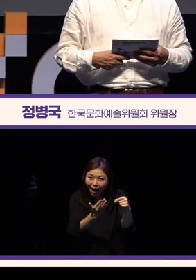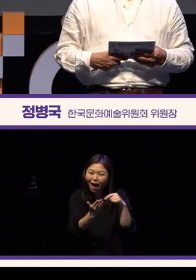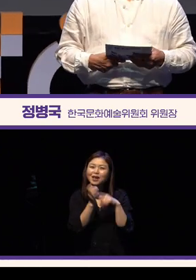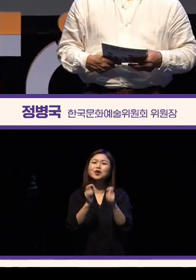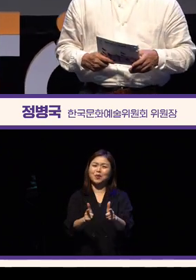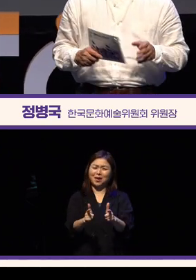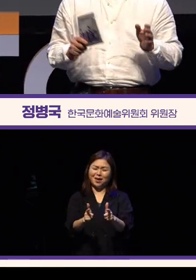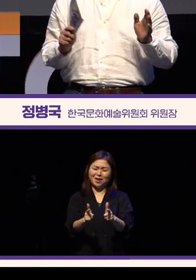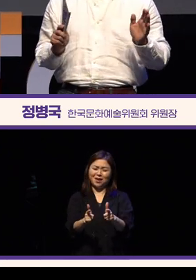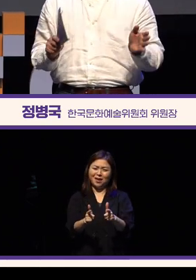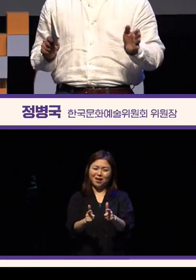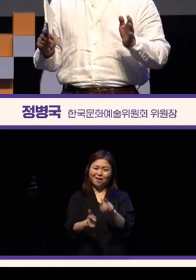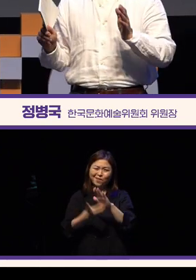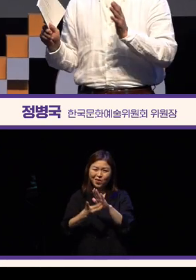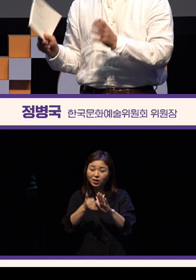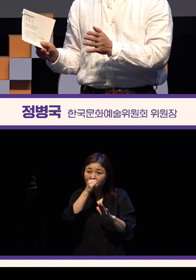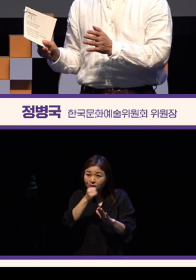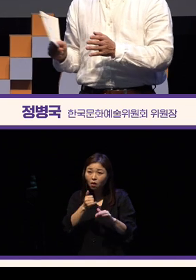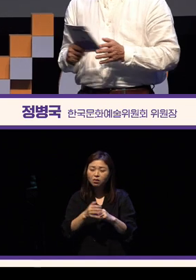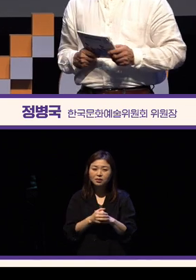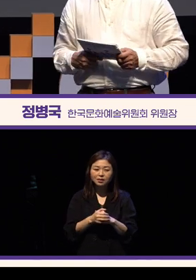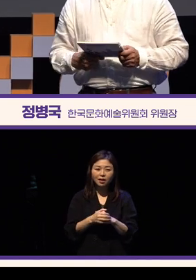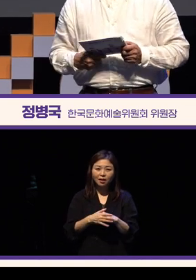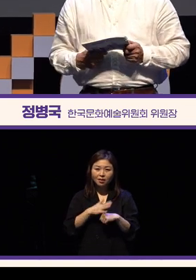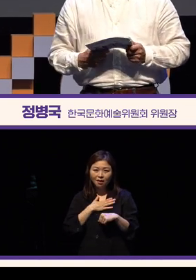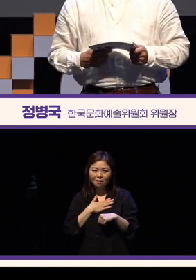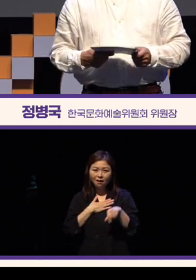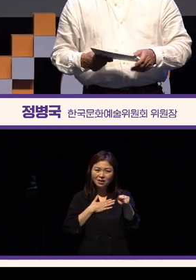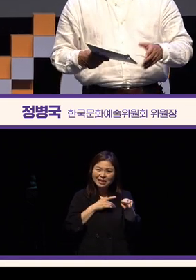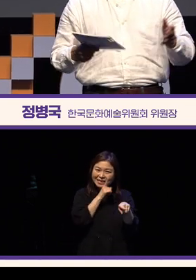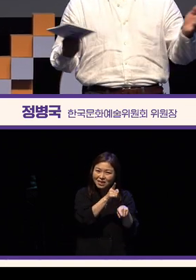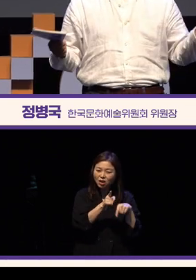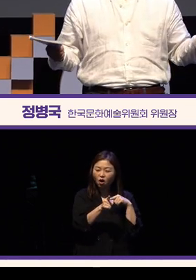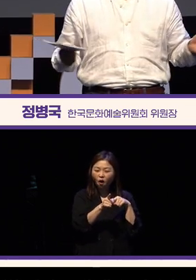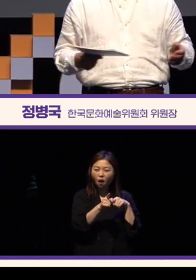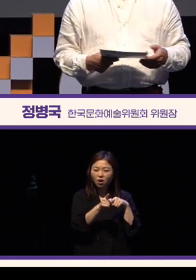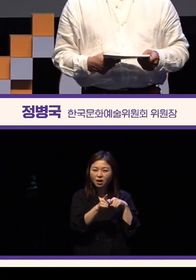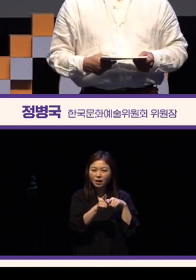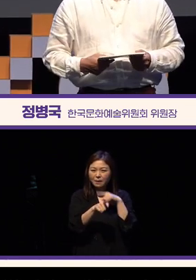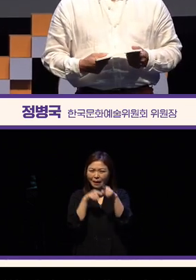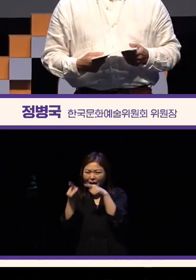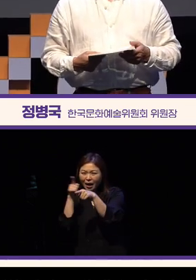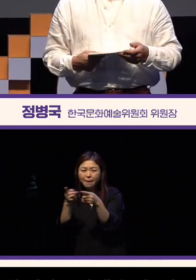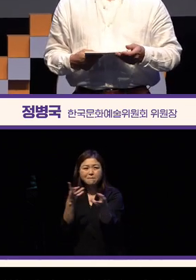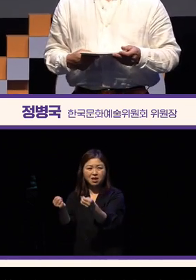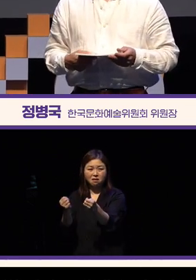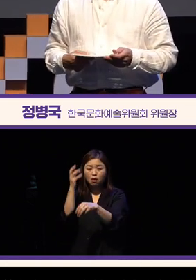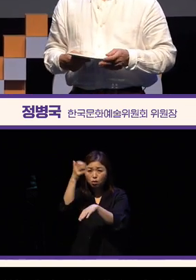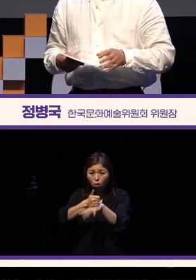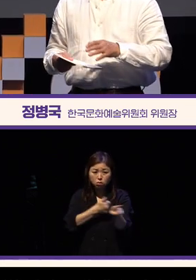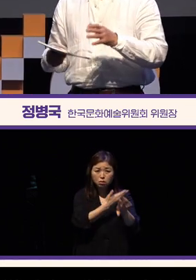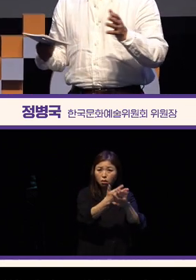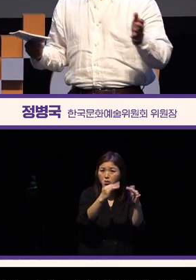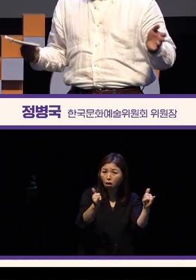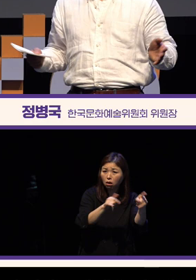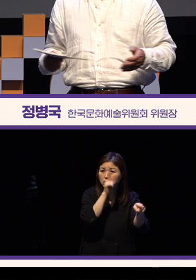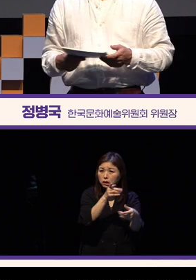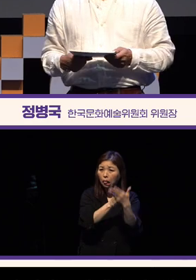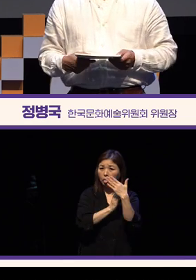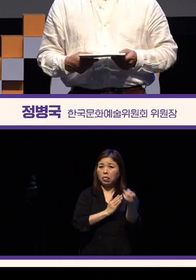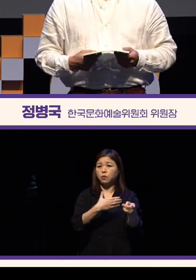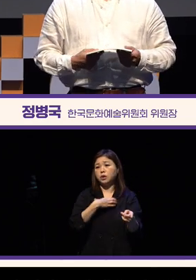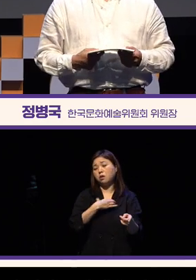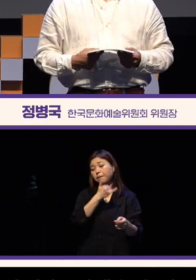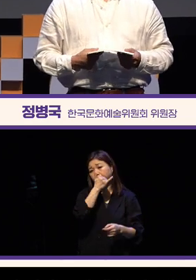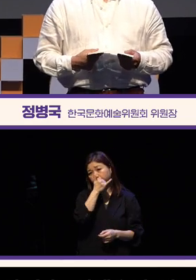있겠으나 너무 지나치게 몰아가는 것은 보다 더 고르게 우리 예술가들이